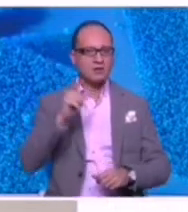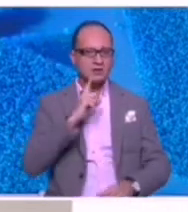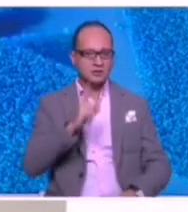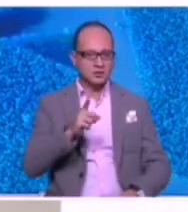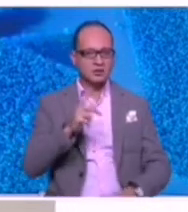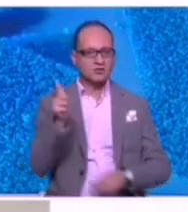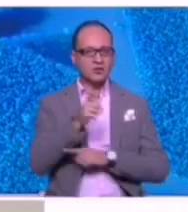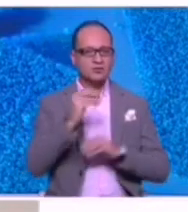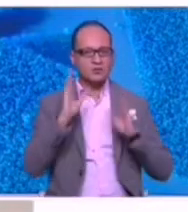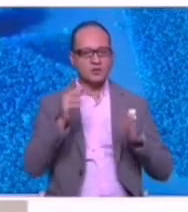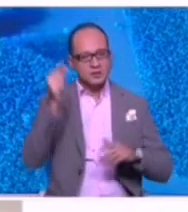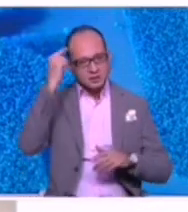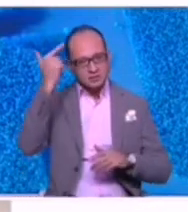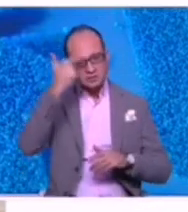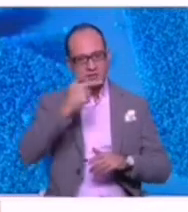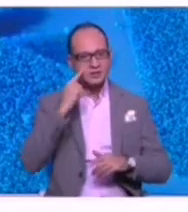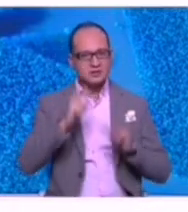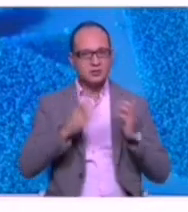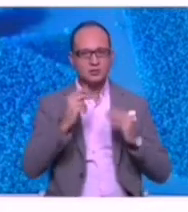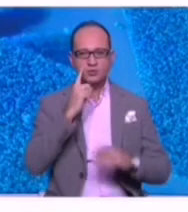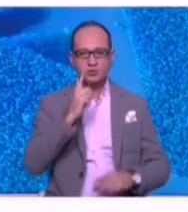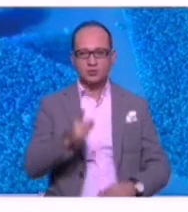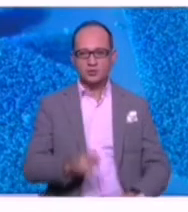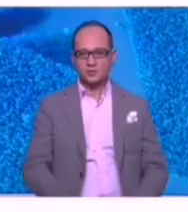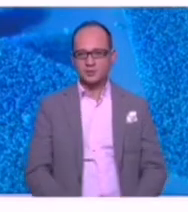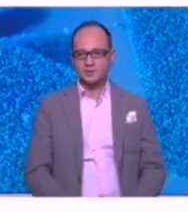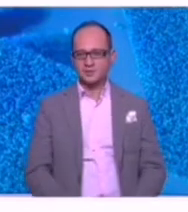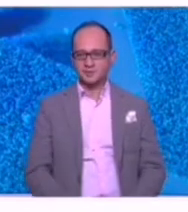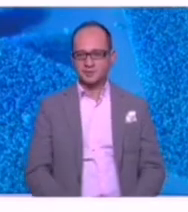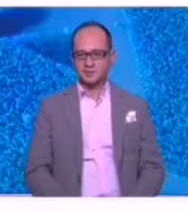videoda çok sayıda saç ektirmiş İnsanın olduğu görülüyor